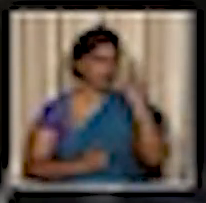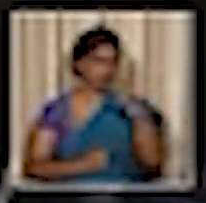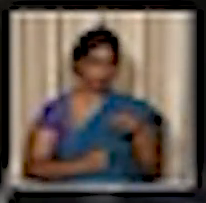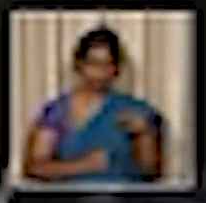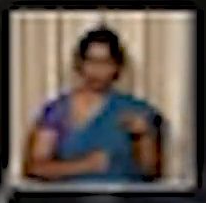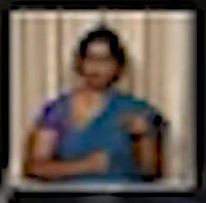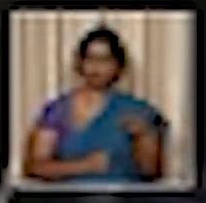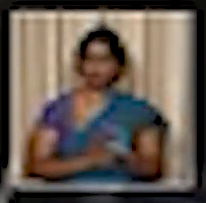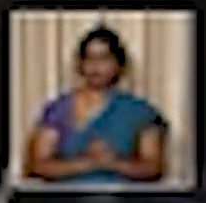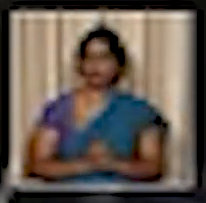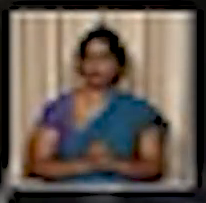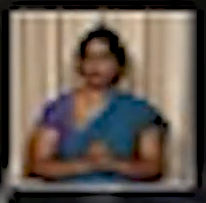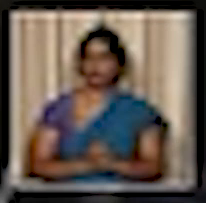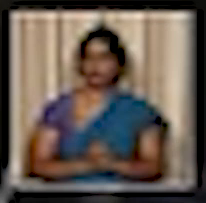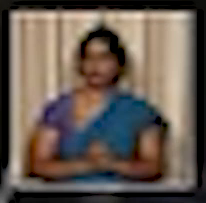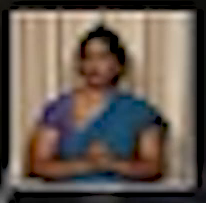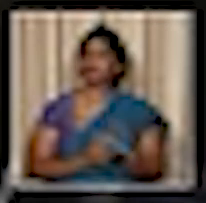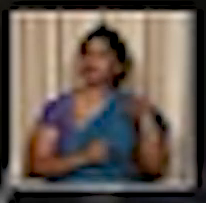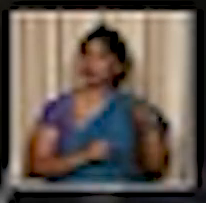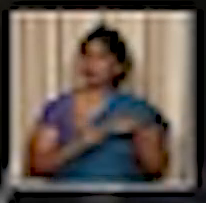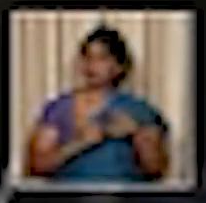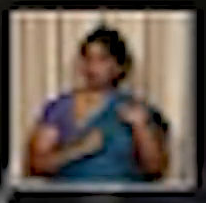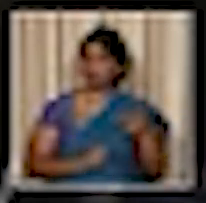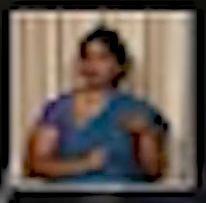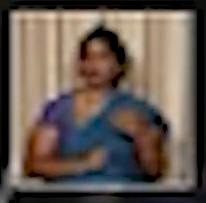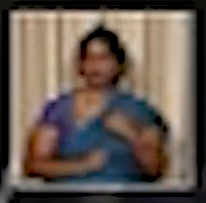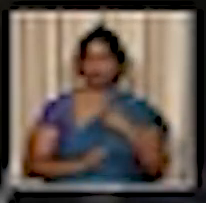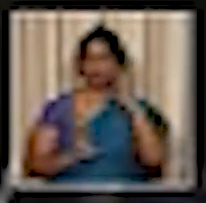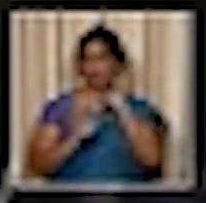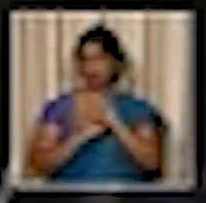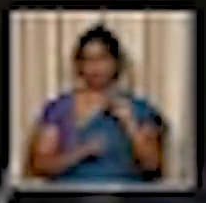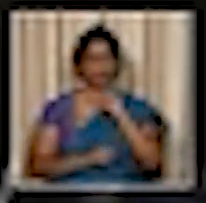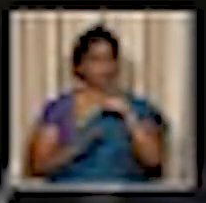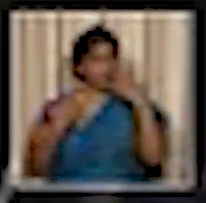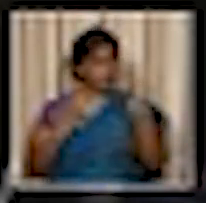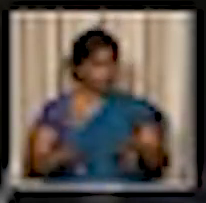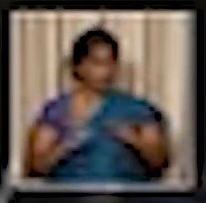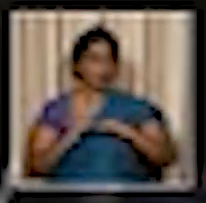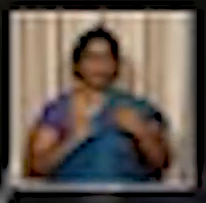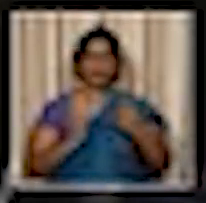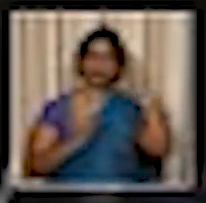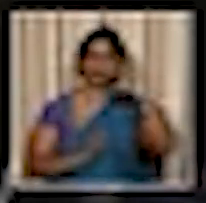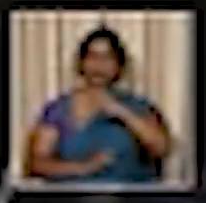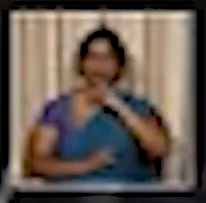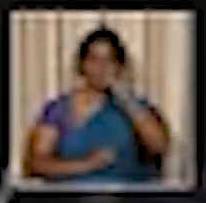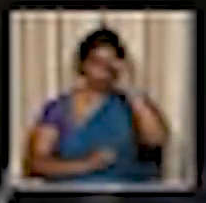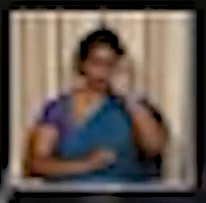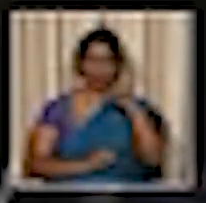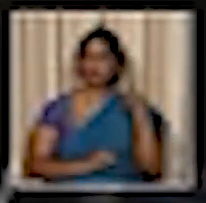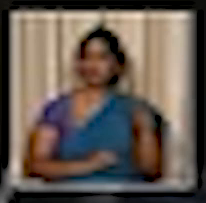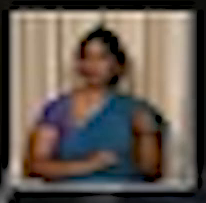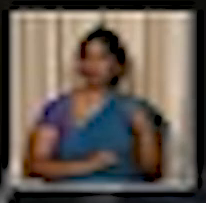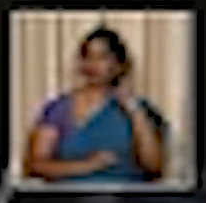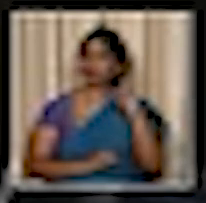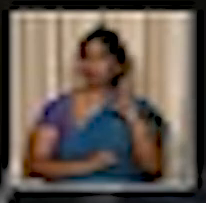නොහැකි තත්ත්වයට පත් වුණා. මේ වන විට මම මේ ප්‍රකාශය සිදු කරාට පස්සේ ගරු නියෝජ්‍ය කතානායකතුමනි,